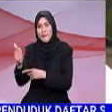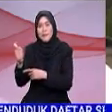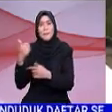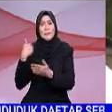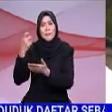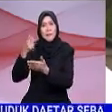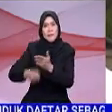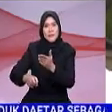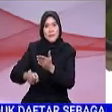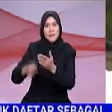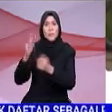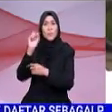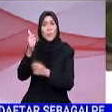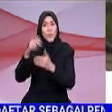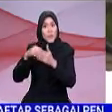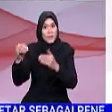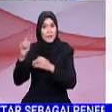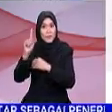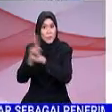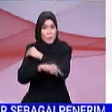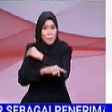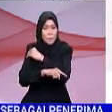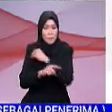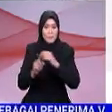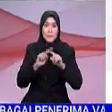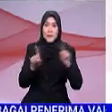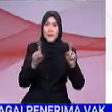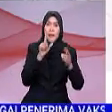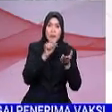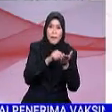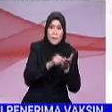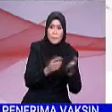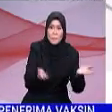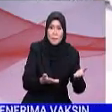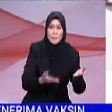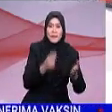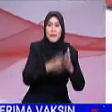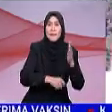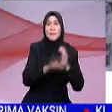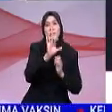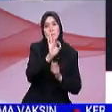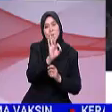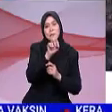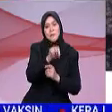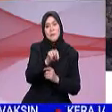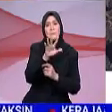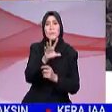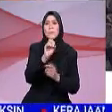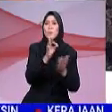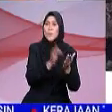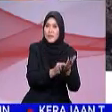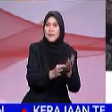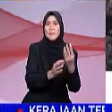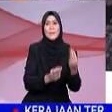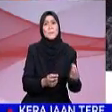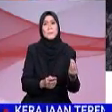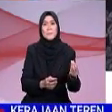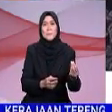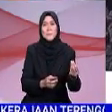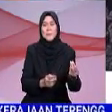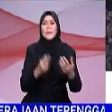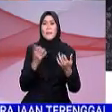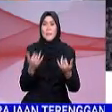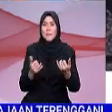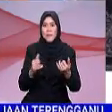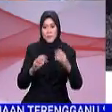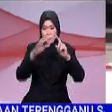yang berharga macam RM10 seekor, tapi saya tengok ayam telur di sini hanya berharga RM9.50. Jadi memang saya kata